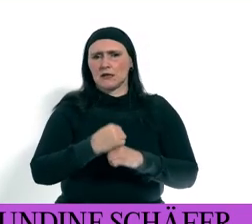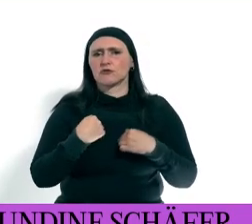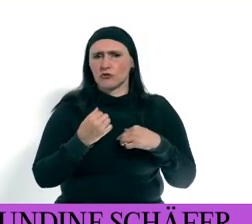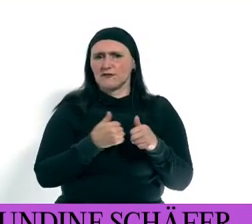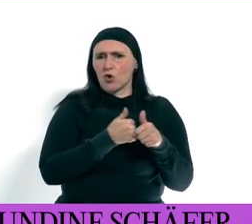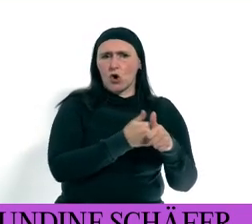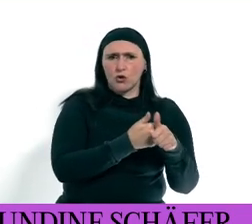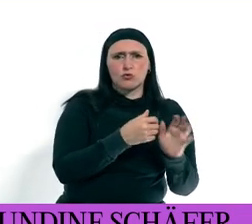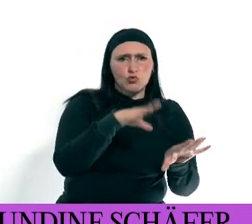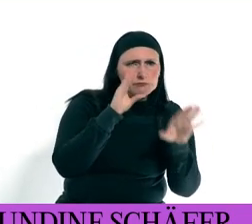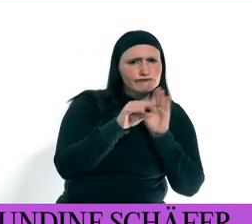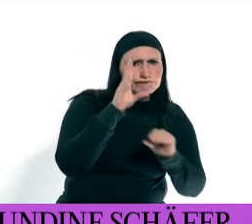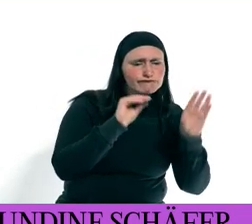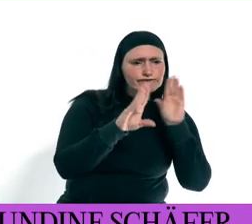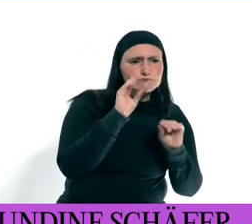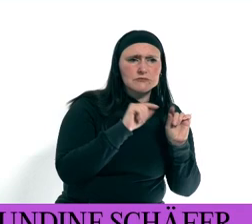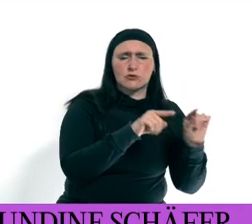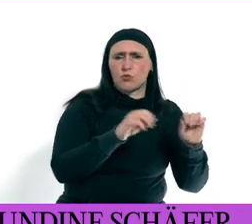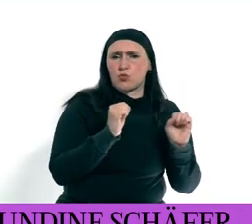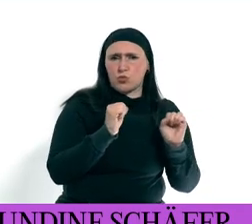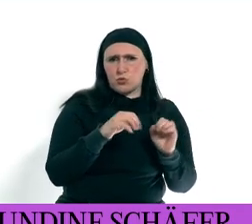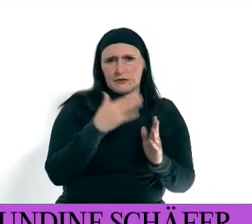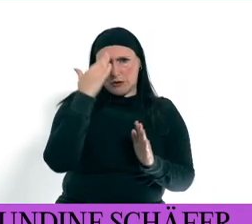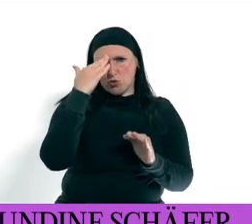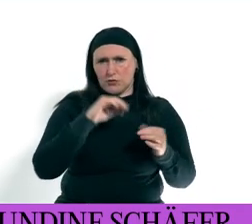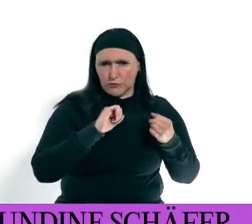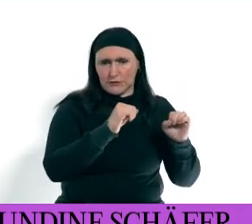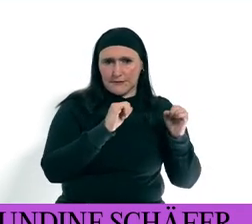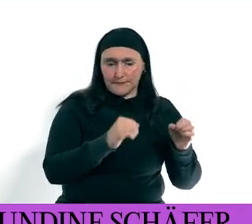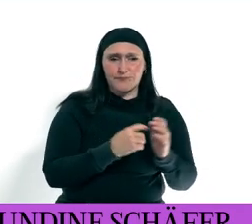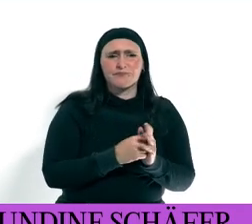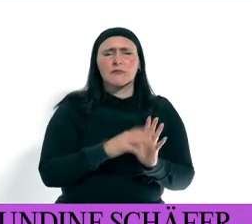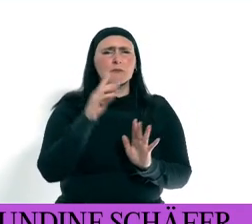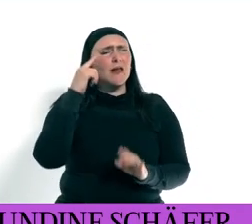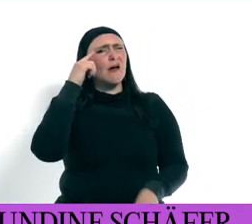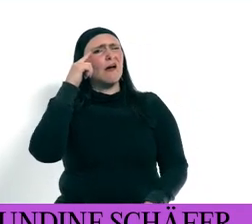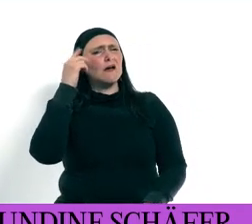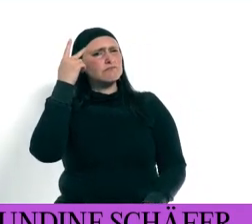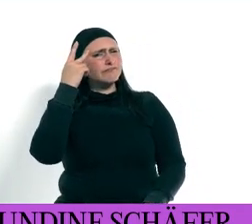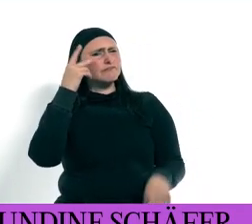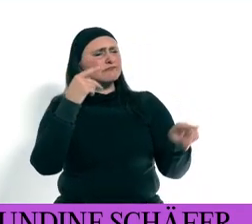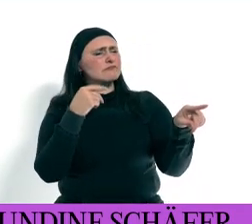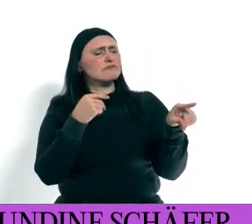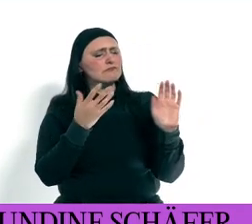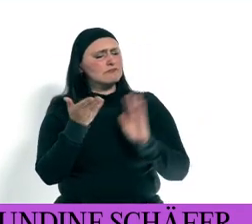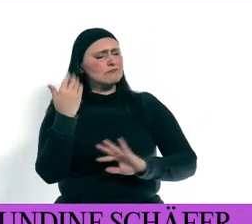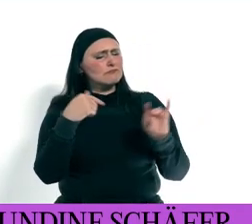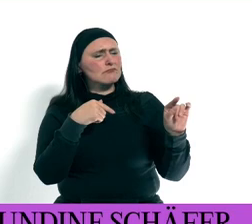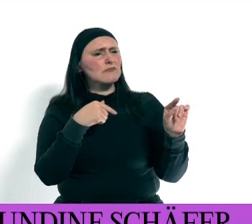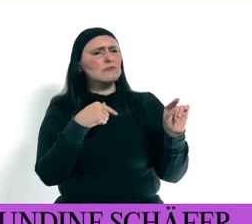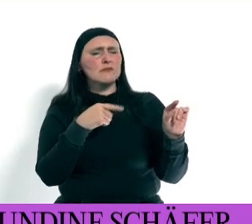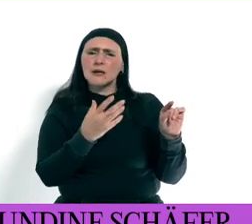in den letzten 20 Jahren sehr, sehr eng verfolgt. Und Lippi, ich erinnere mich noch an die ersten